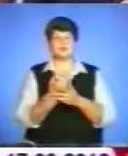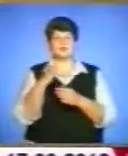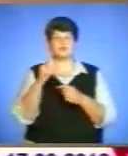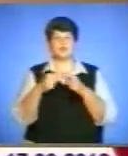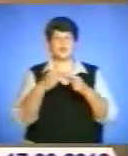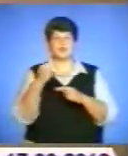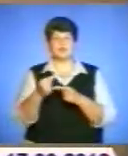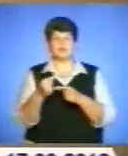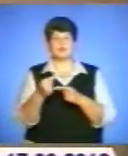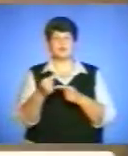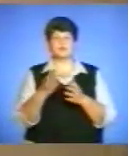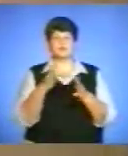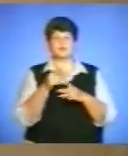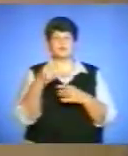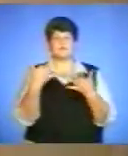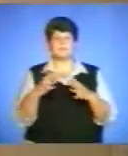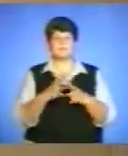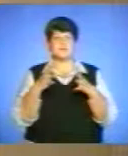пласту перевалило за 100 років.